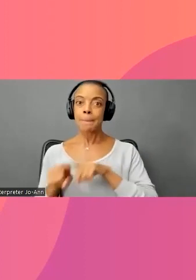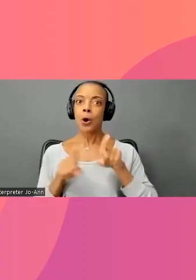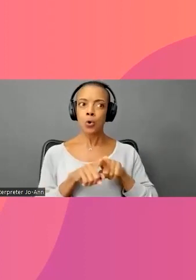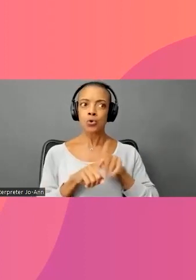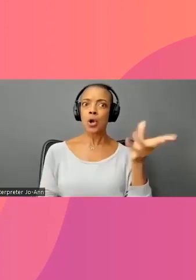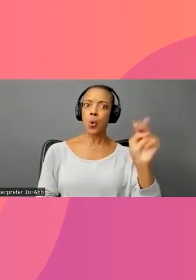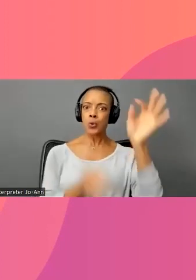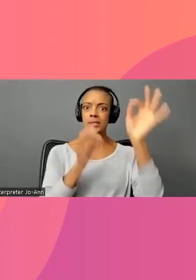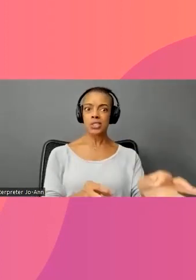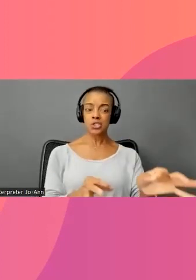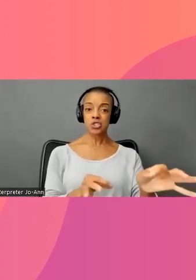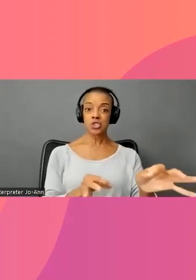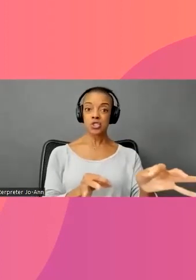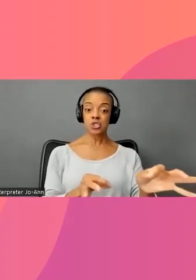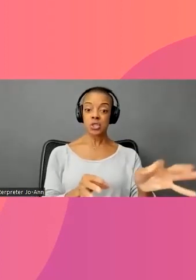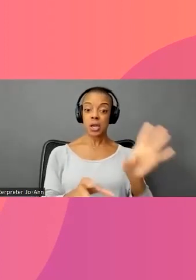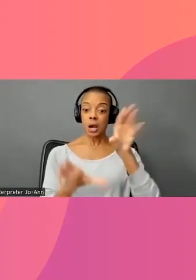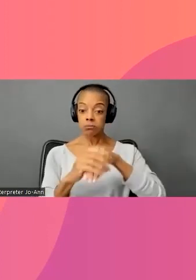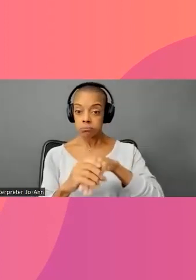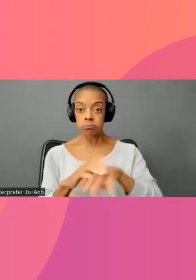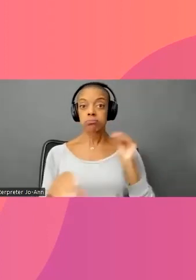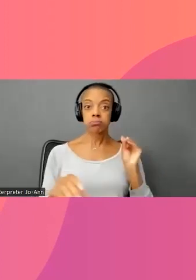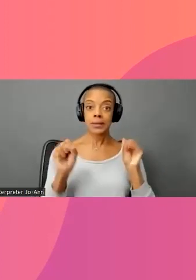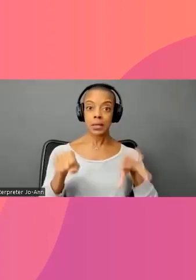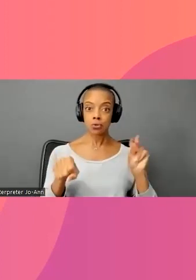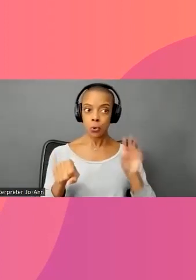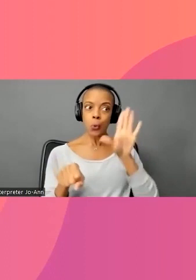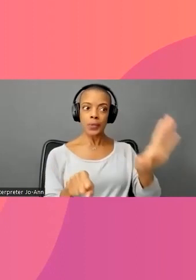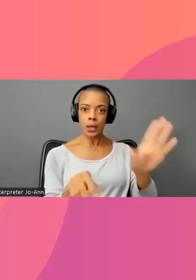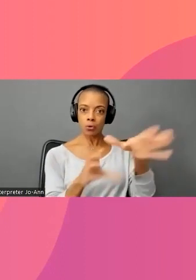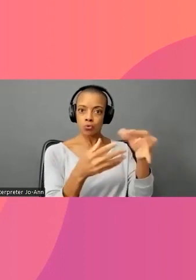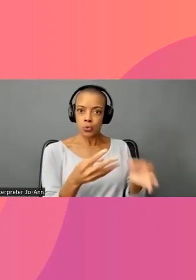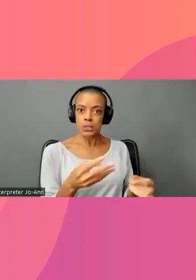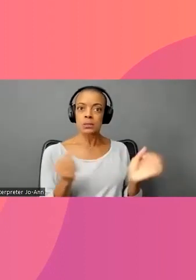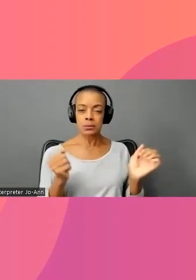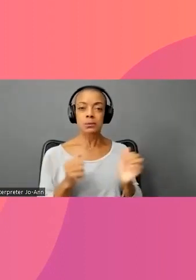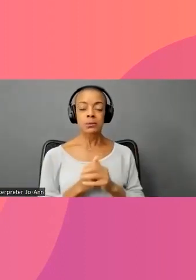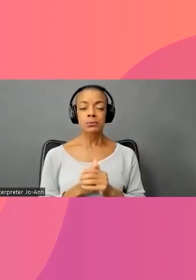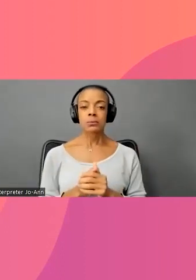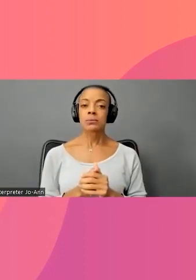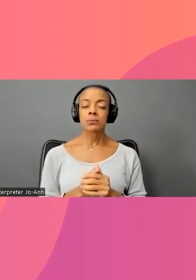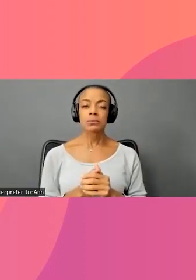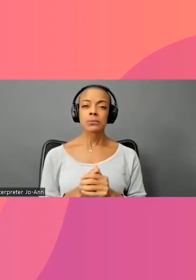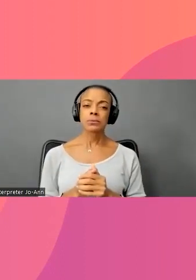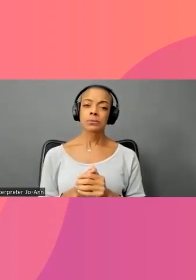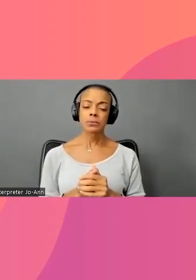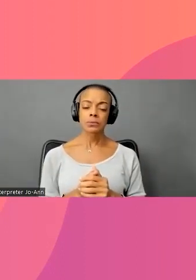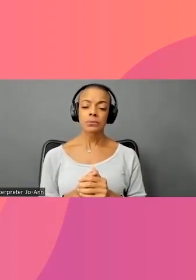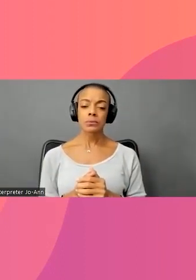c'était important pour elles de prendre une décision éclairée quant à leur participation ou non. Et